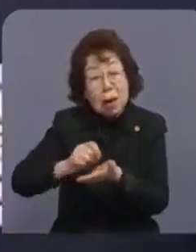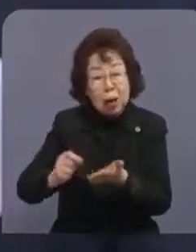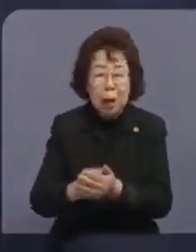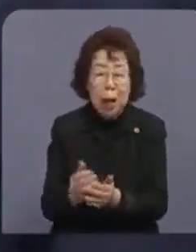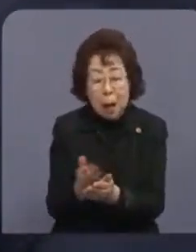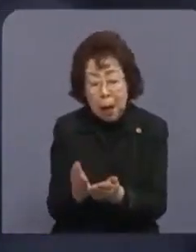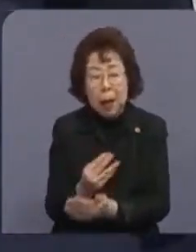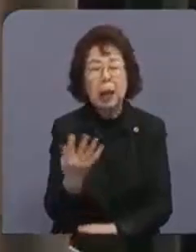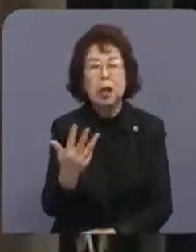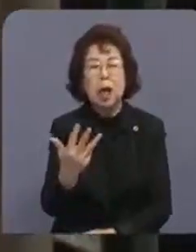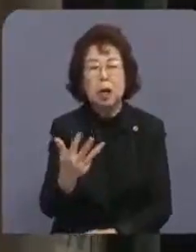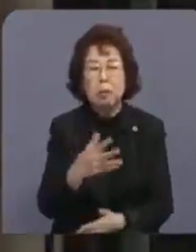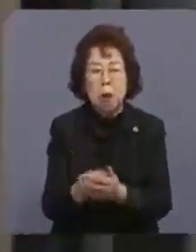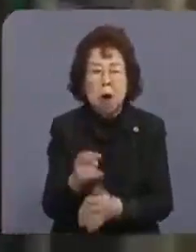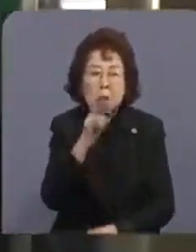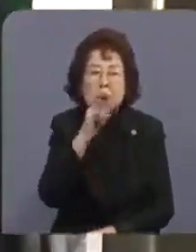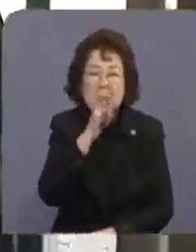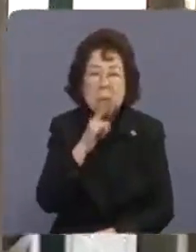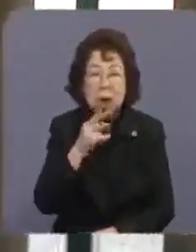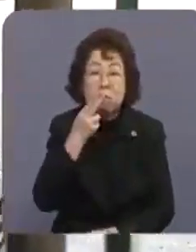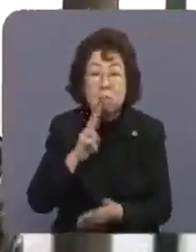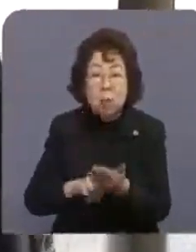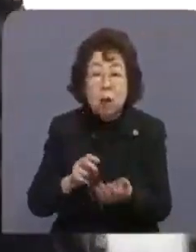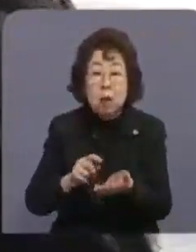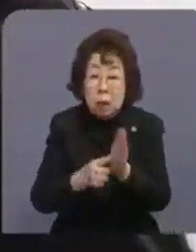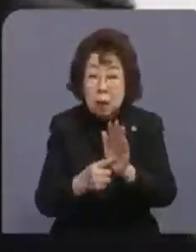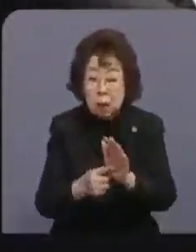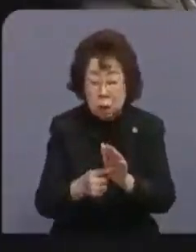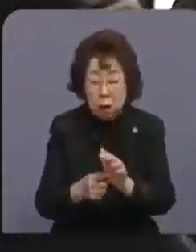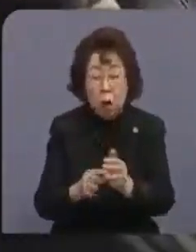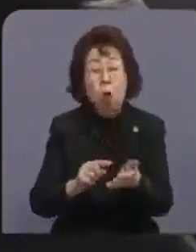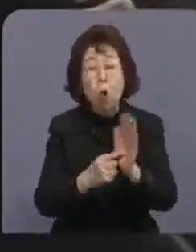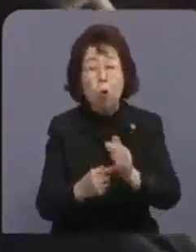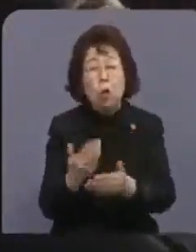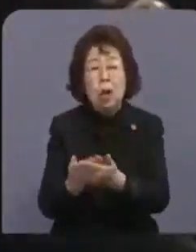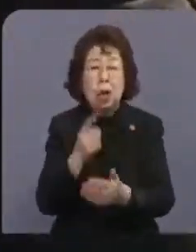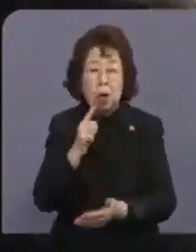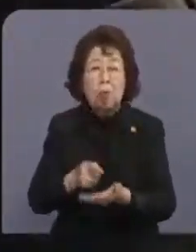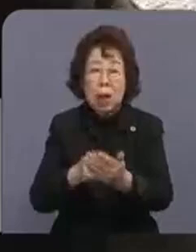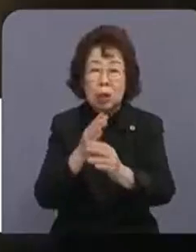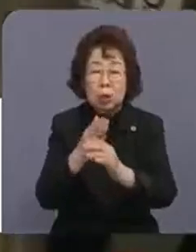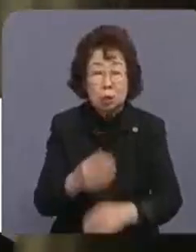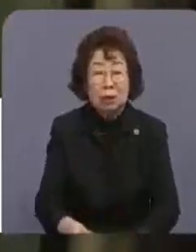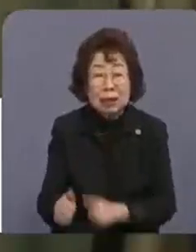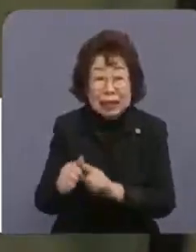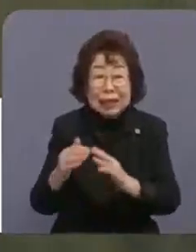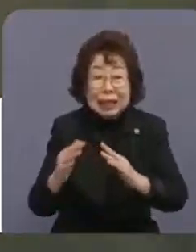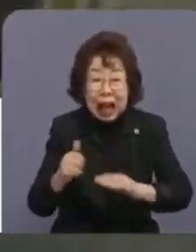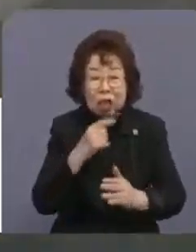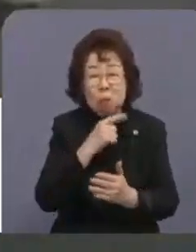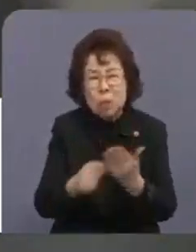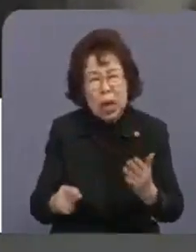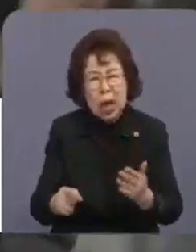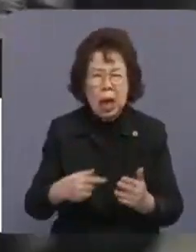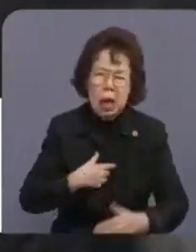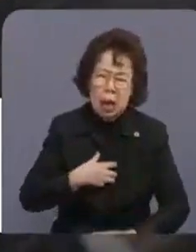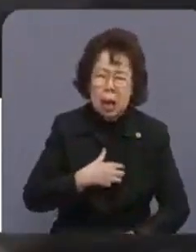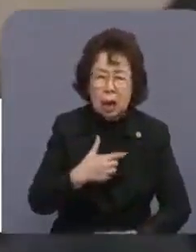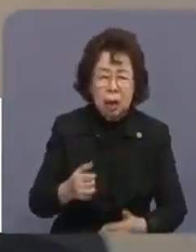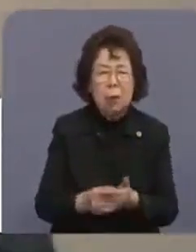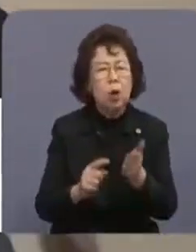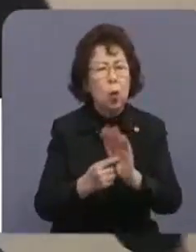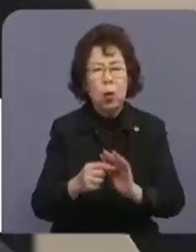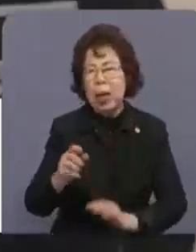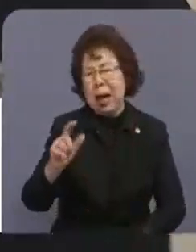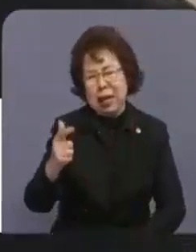분량에 이른바 명문을 공개하길 원하고 있다고 밝혔습니다 다만 김씨 가족 등의 피해을 우려해 공개를 하지